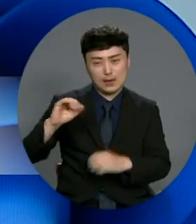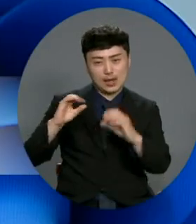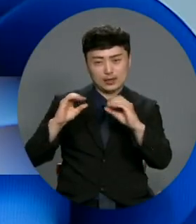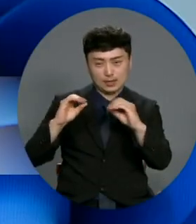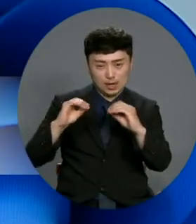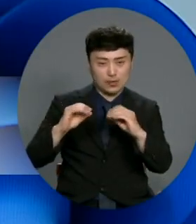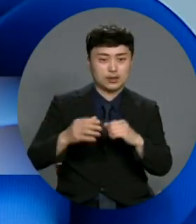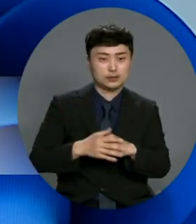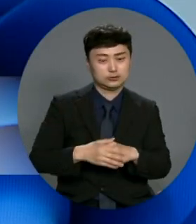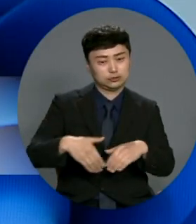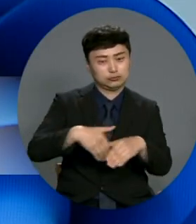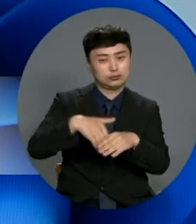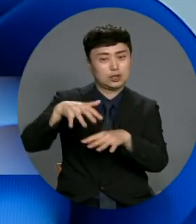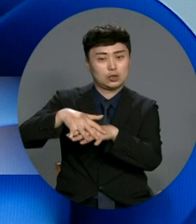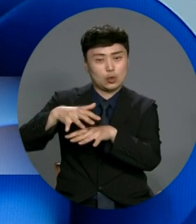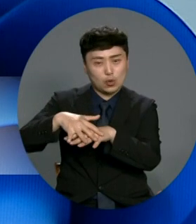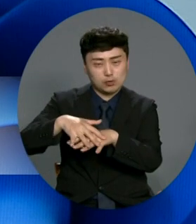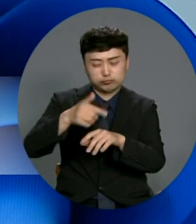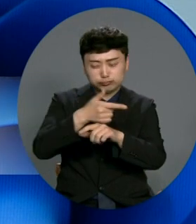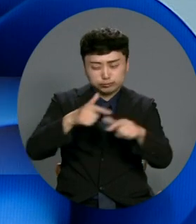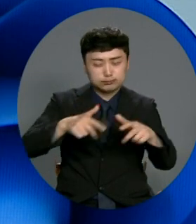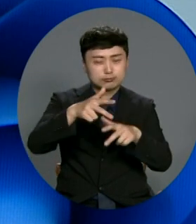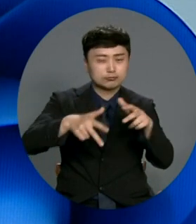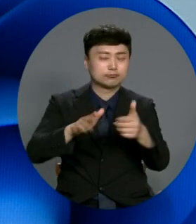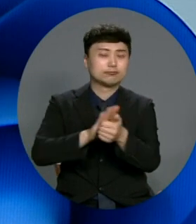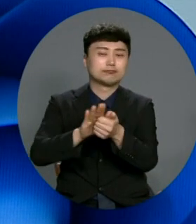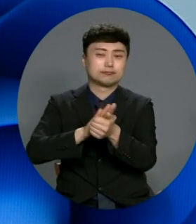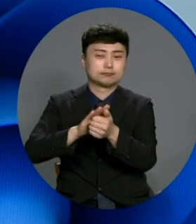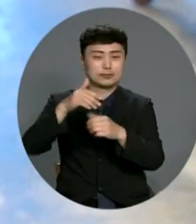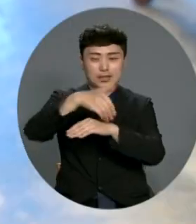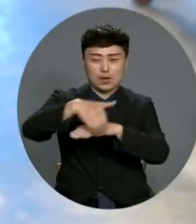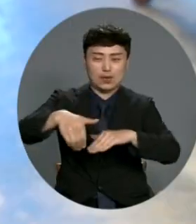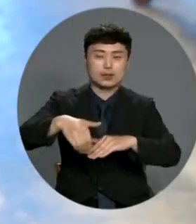등 다양한 산업 분야의 서비스를 제공할 방침입니다.